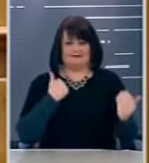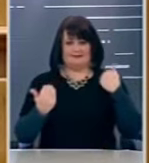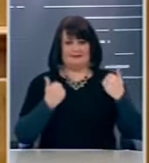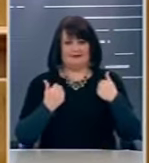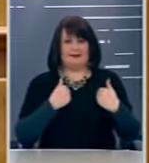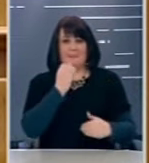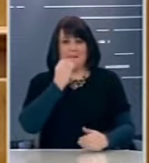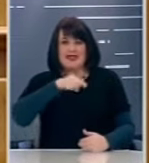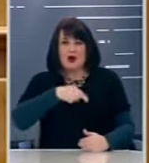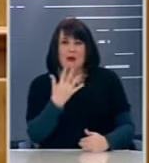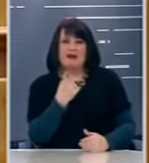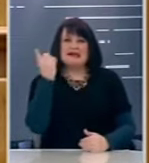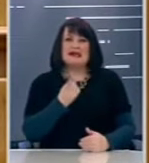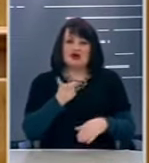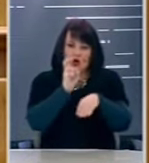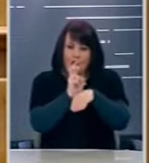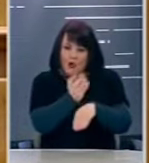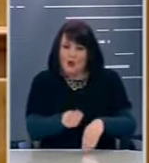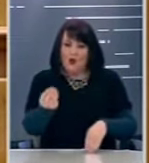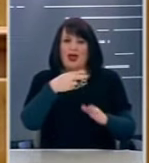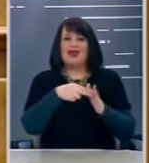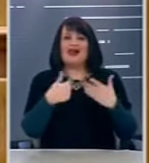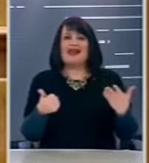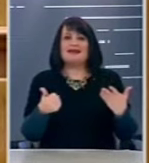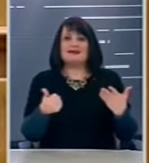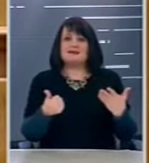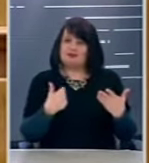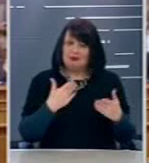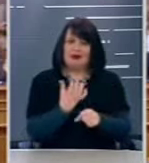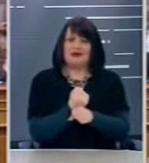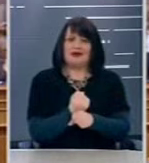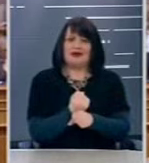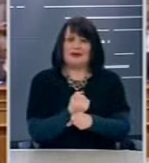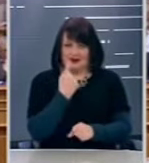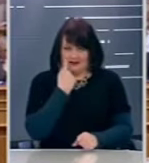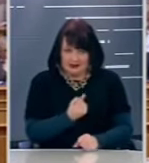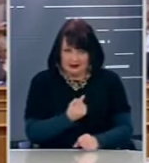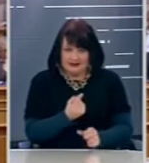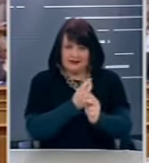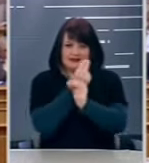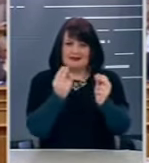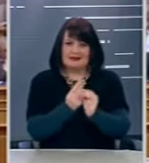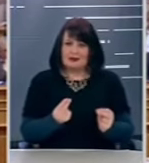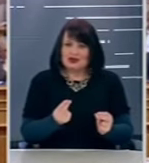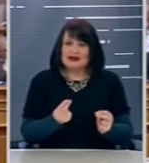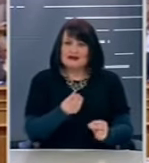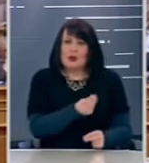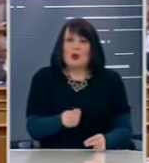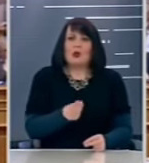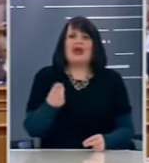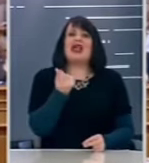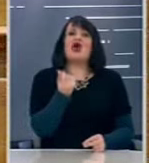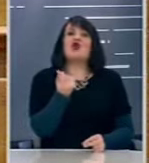του 0,5% πλεόνασμα το 2016, τα αποτελέσματα της υπεραπόδοσης